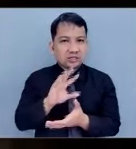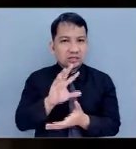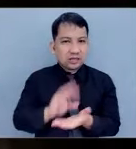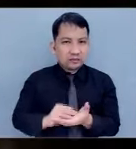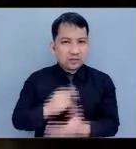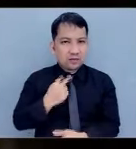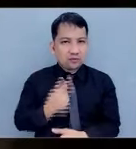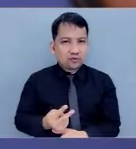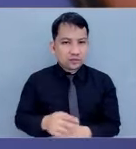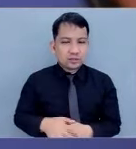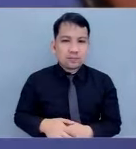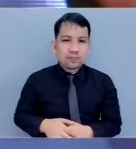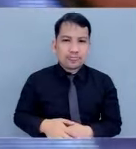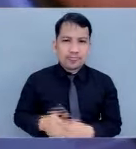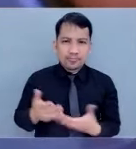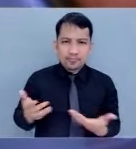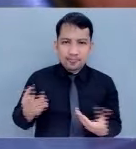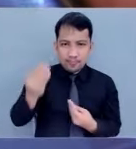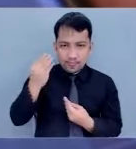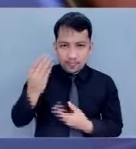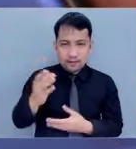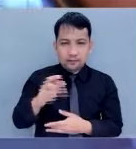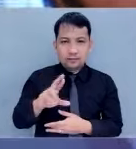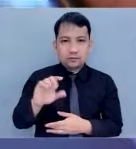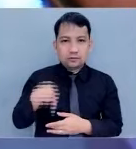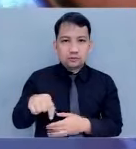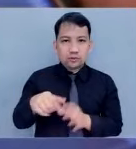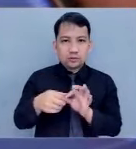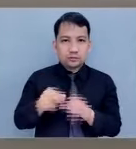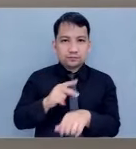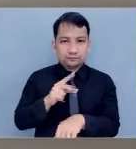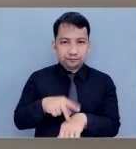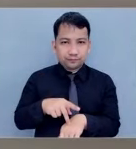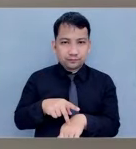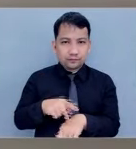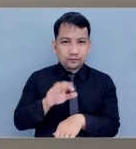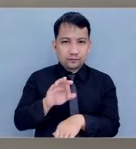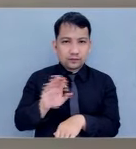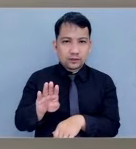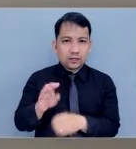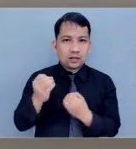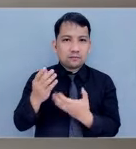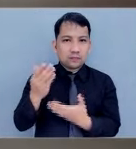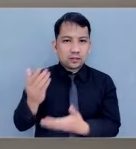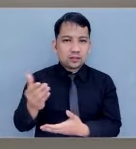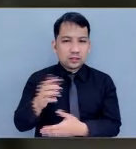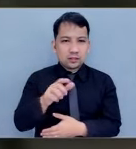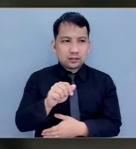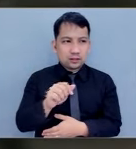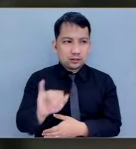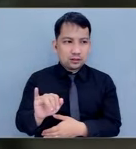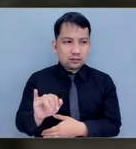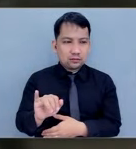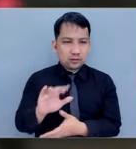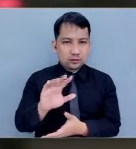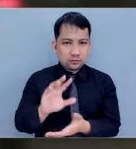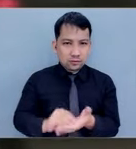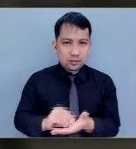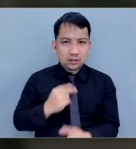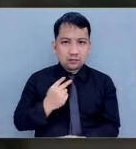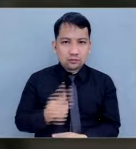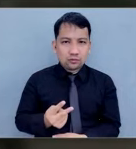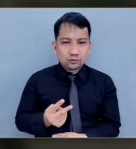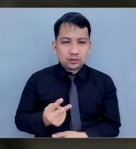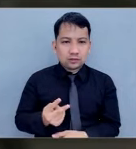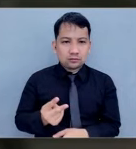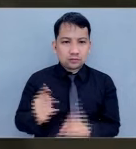daw na italang ulat ng robocalls dito sa Pilipinas. Pero sa Facebook, marami na raw AI channels na gumagaya ng boses ng mga tao tulad